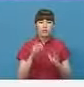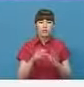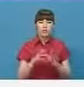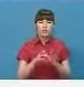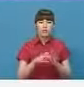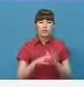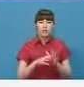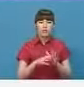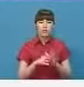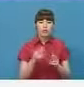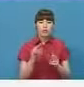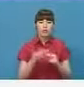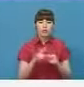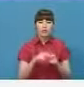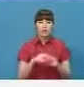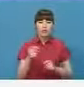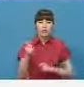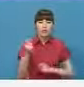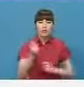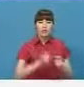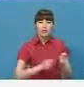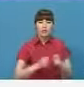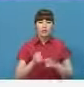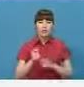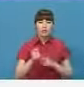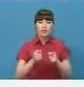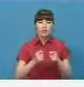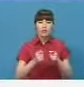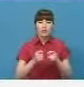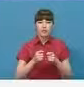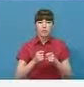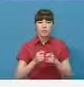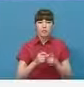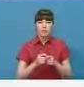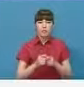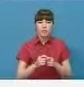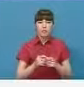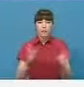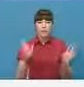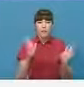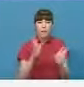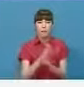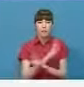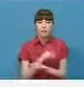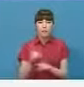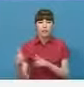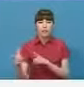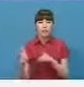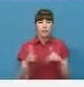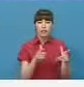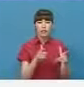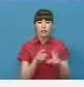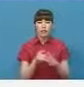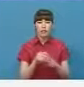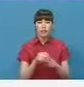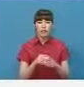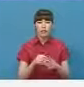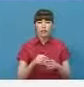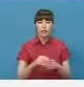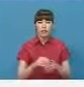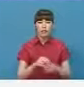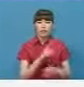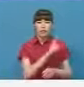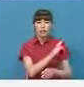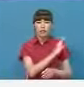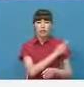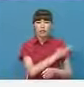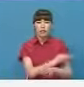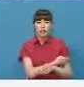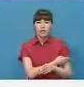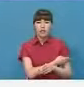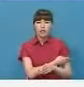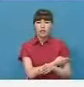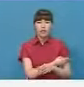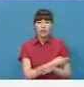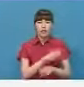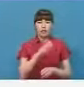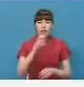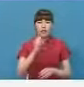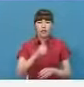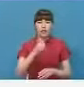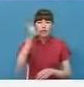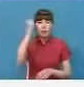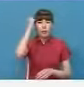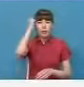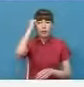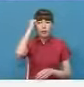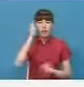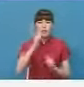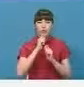ең организациясы ұйымдастыру жағынан, музыкалық дайындық жағынан ең мықтысы деген атақпен бізге мынандай статуэтка берді